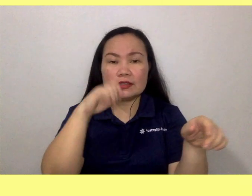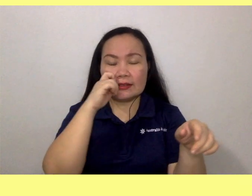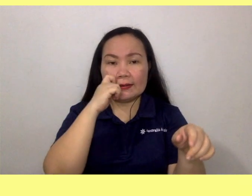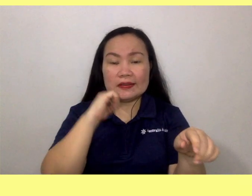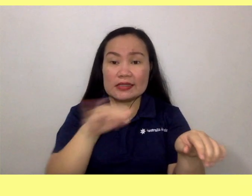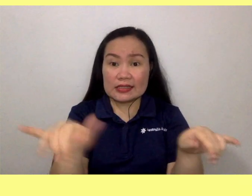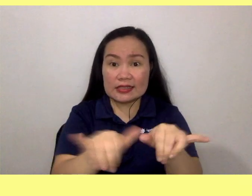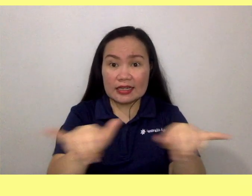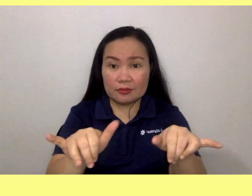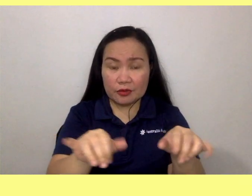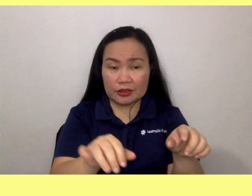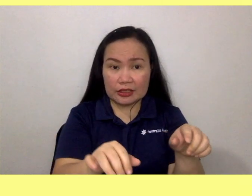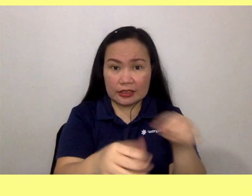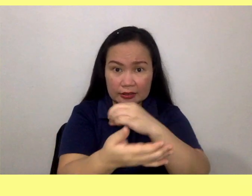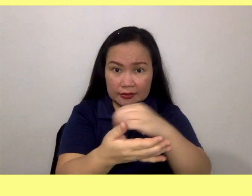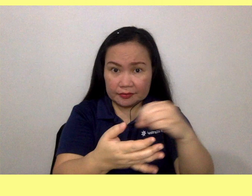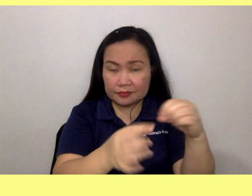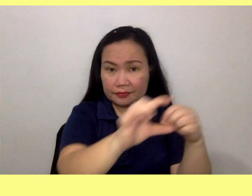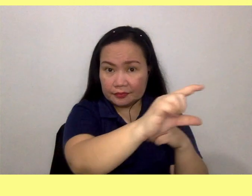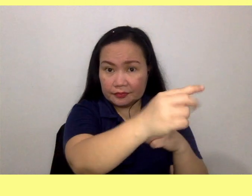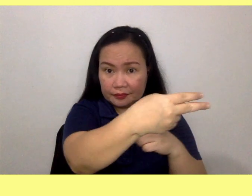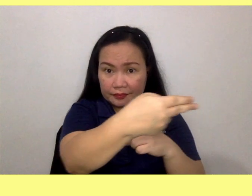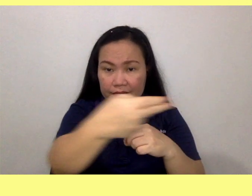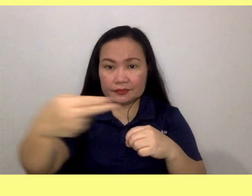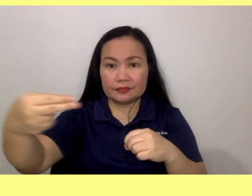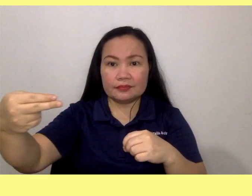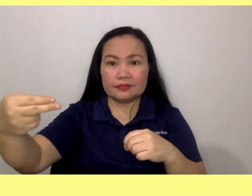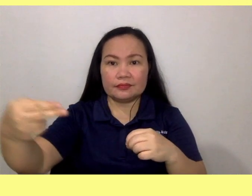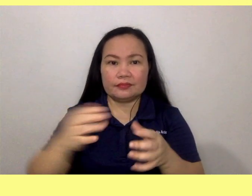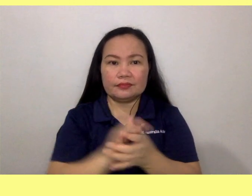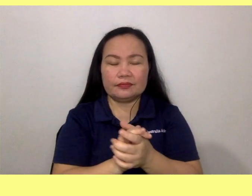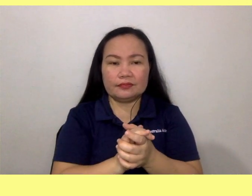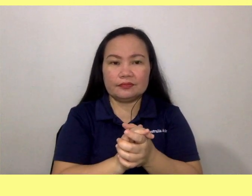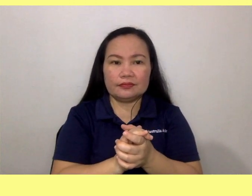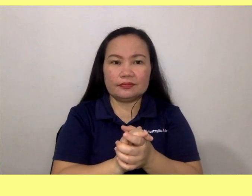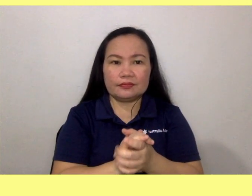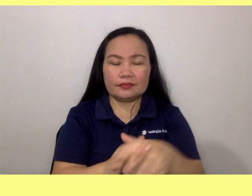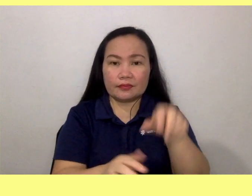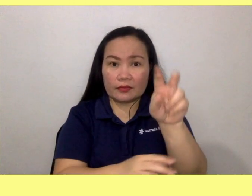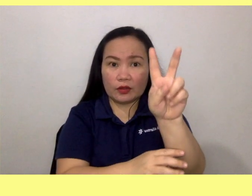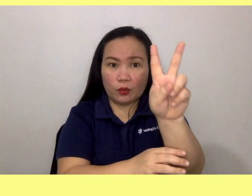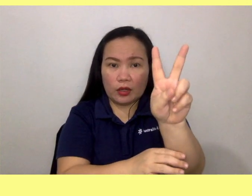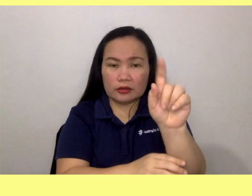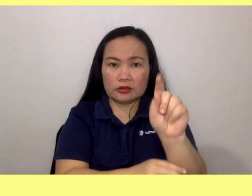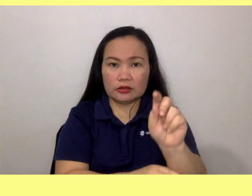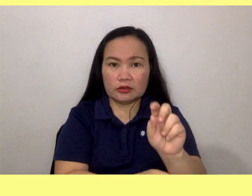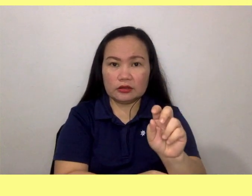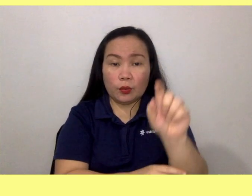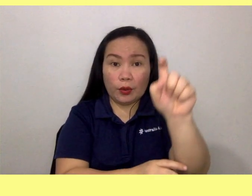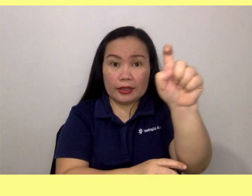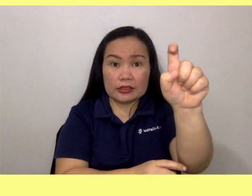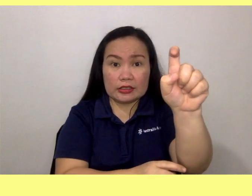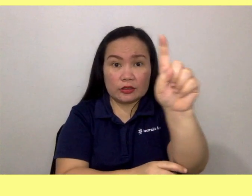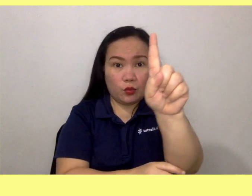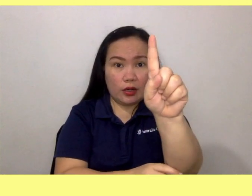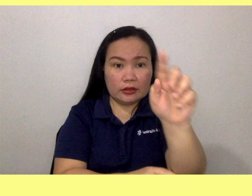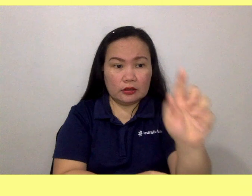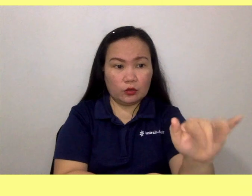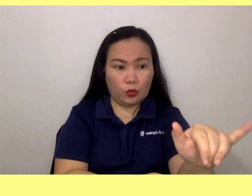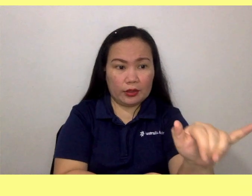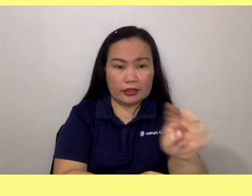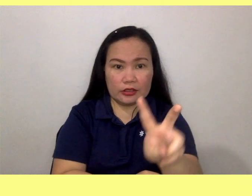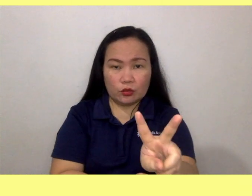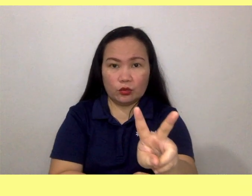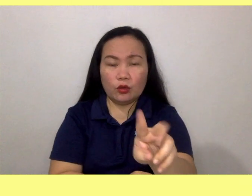din natin horizontally, it would be like this. Okay? So, when x is 1, y is